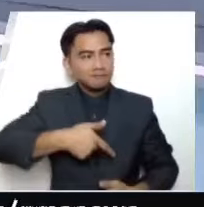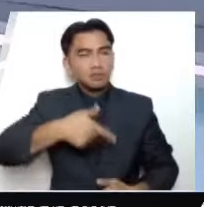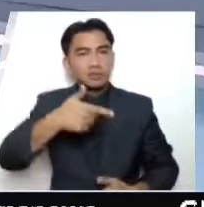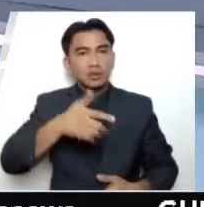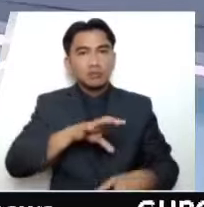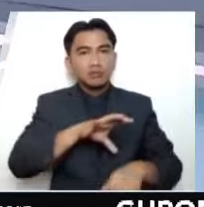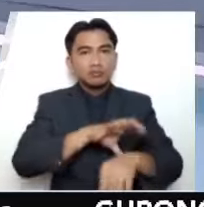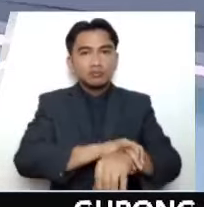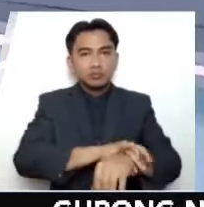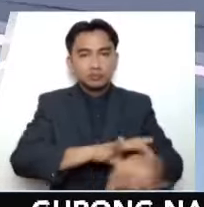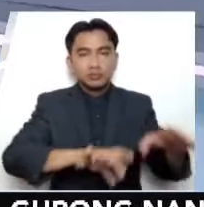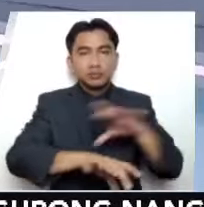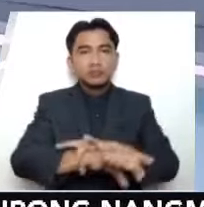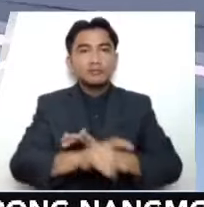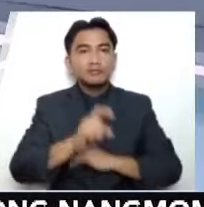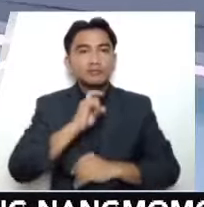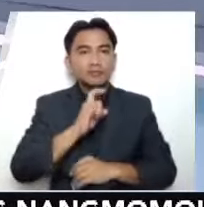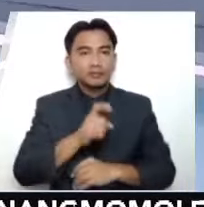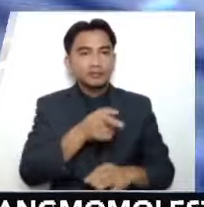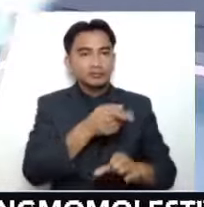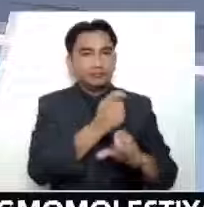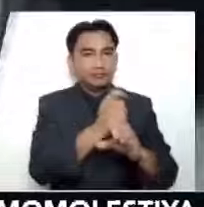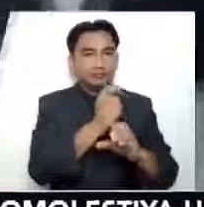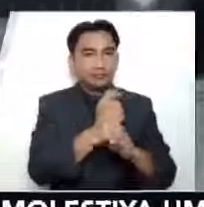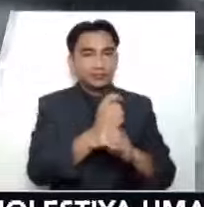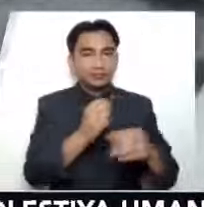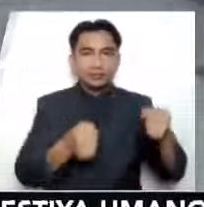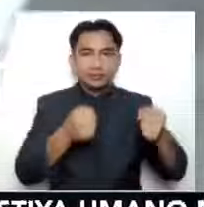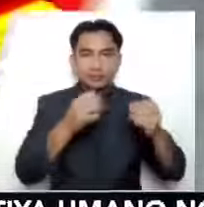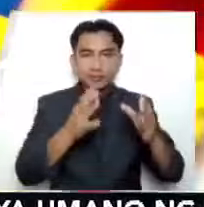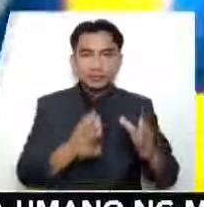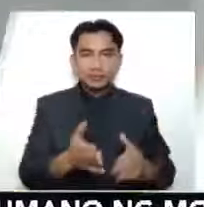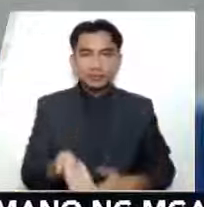driver. May report si Jun Veneracion.